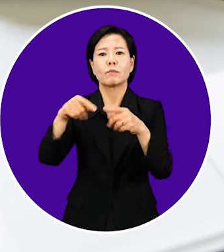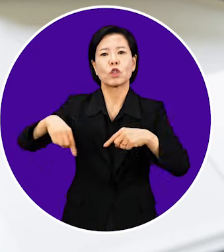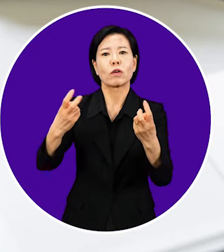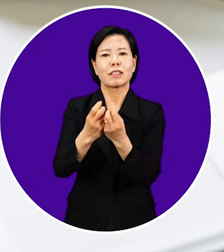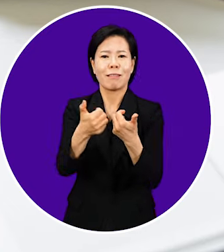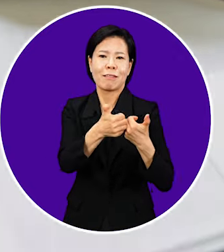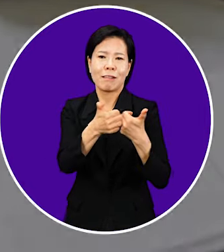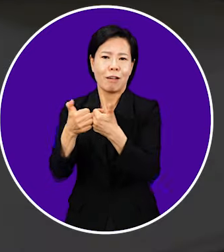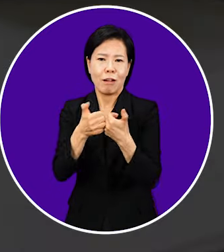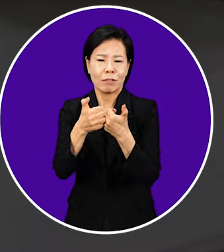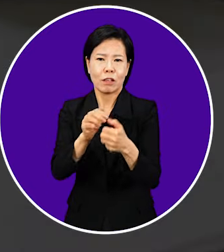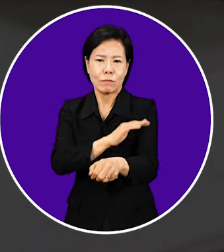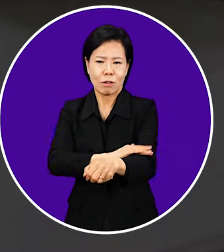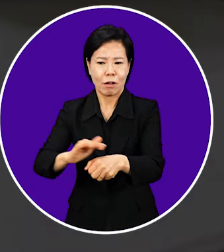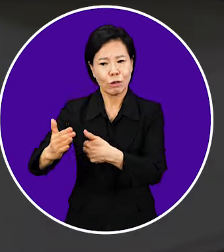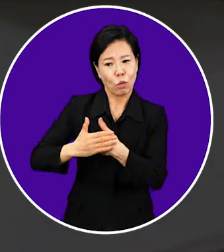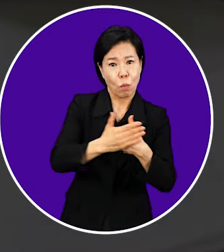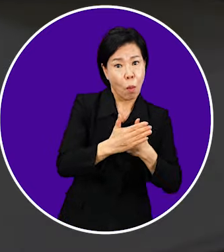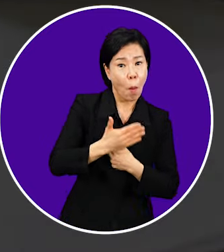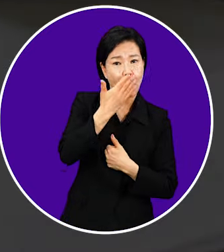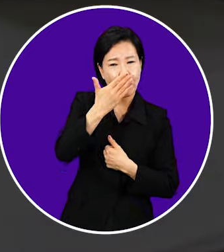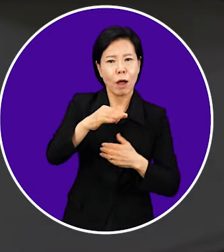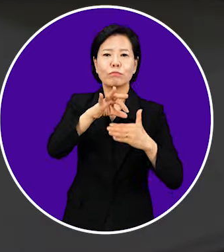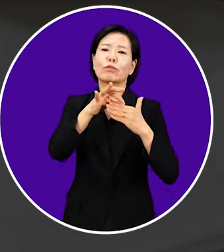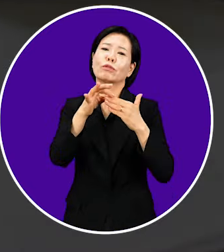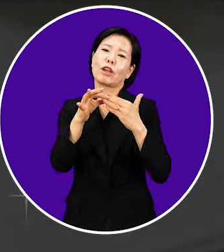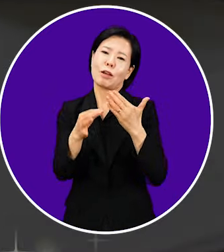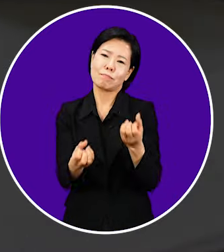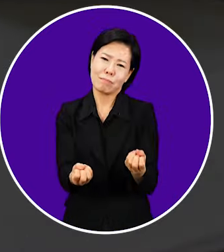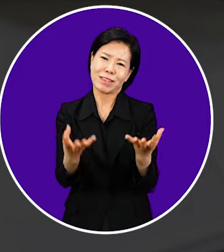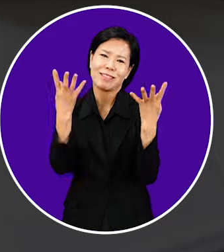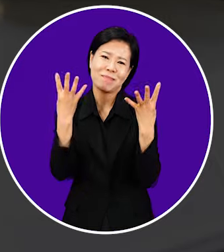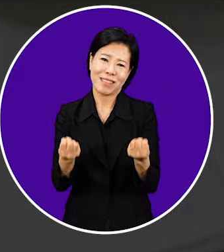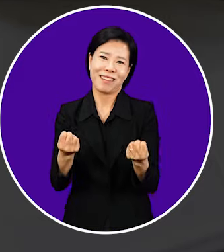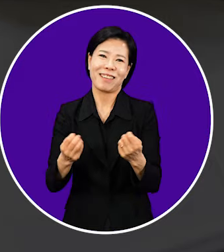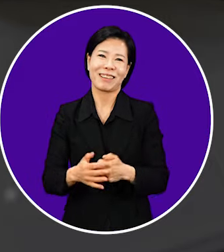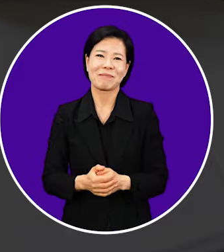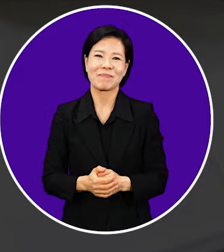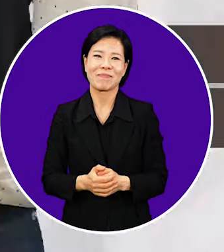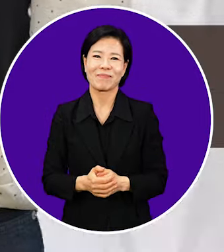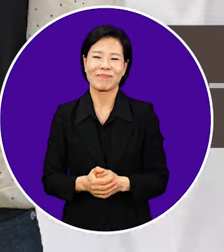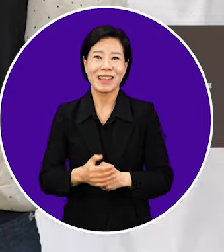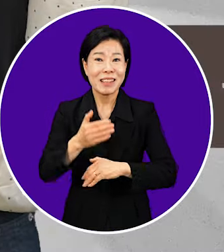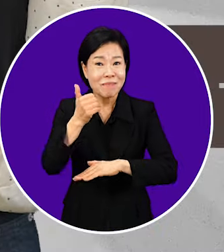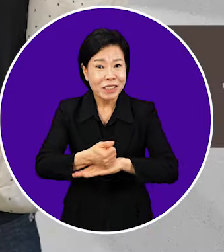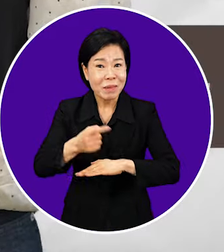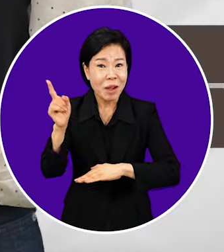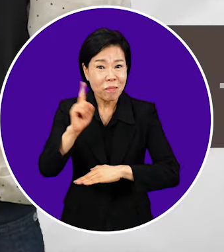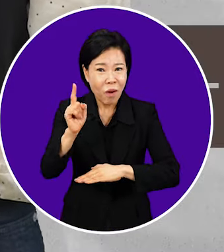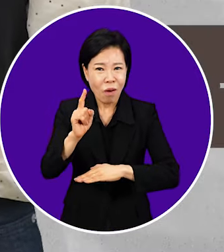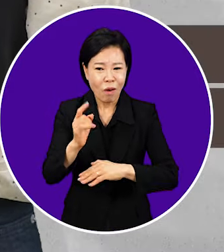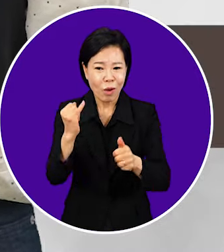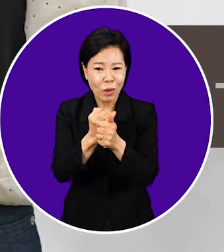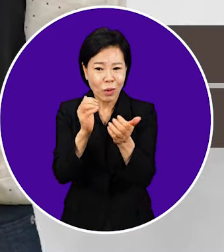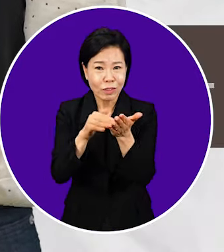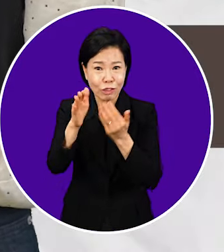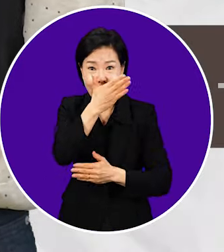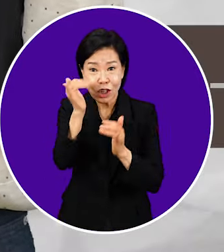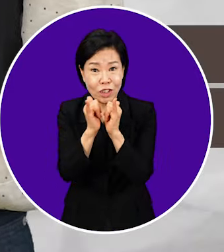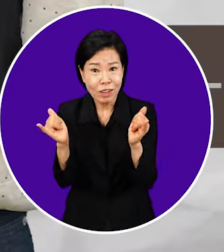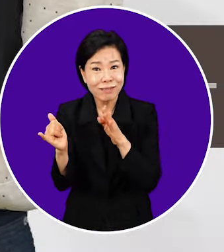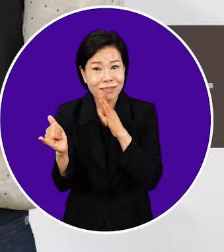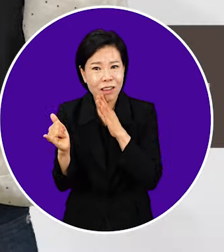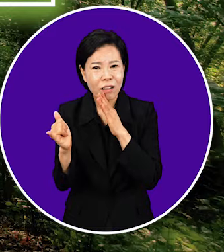정책 상담까지 실질적인 도움을 받을 수 있는 프로그램들이 마련돼 있어요. 마지막으로 안정기에